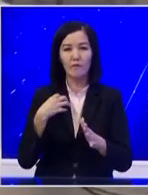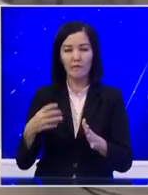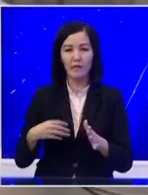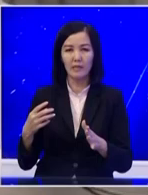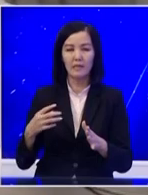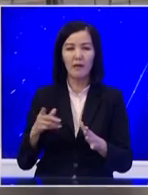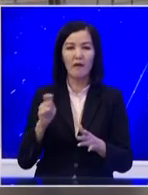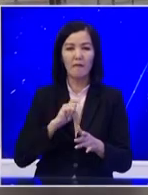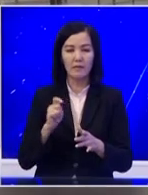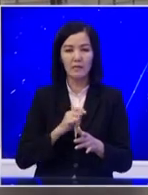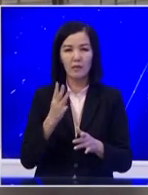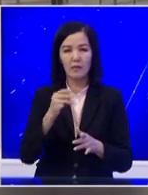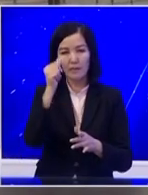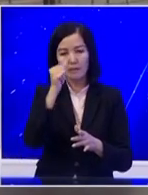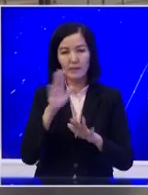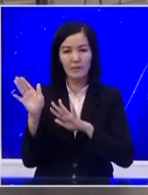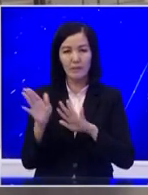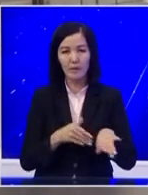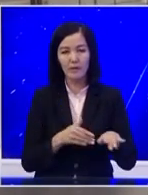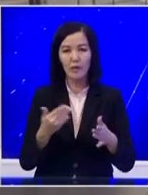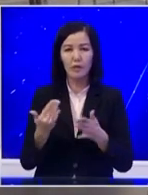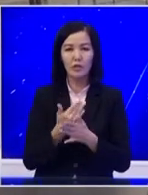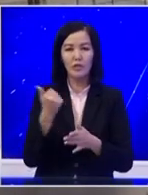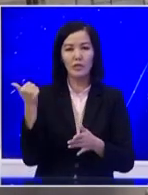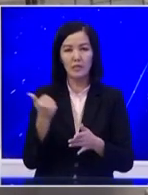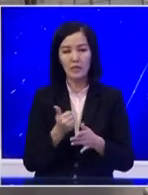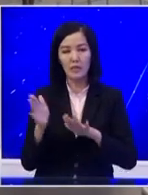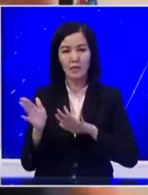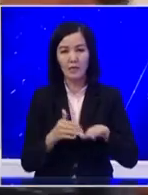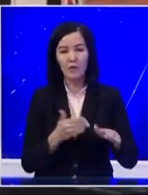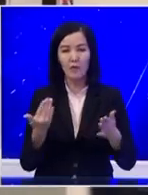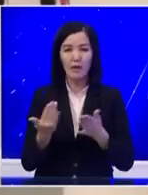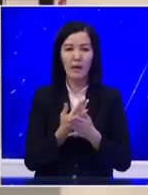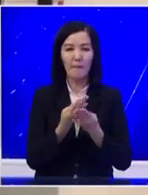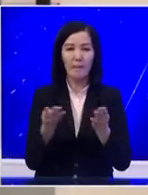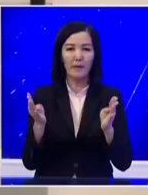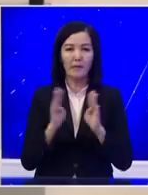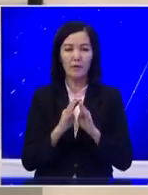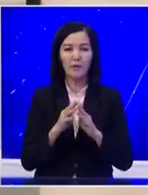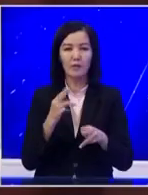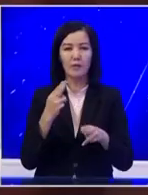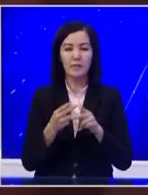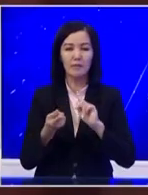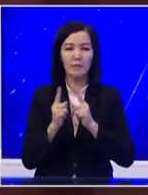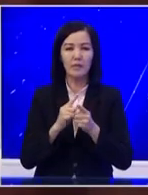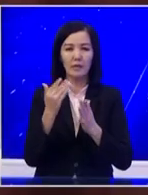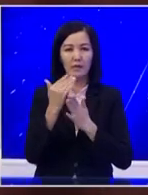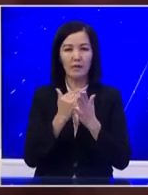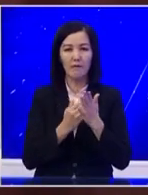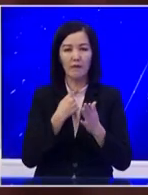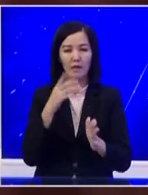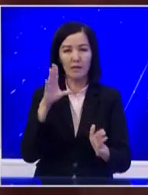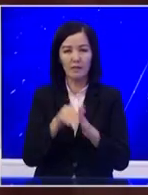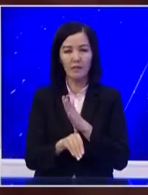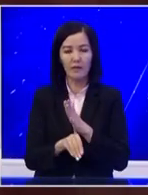воскресенье, спустя 3 месяца после первого тура, а не через неделю, как обычно. Эпидемия коронавируса внесла существенные изменения в график голосования, а